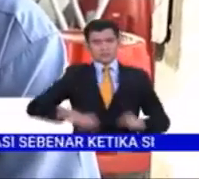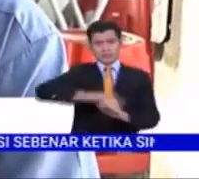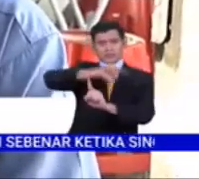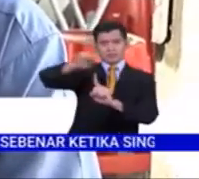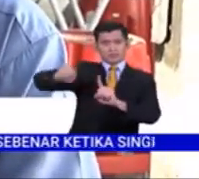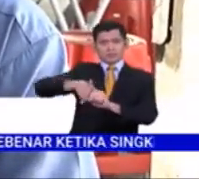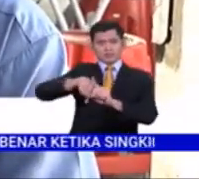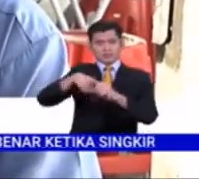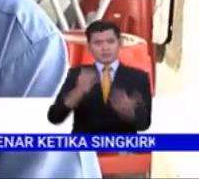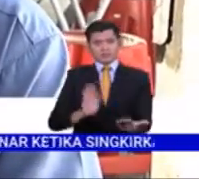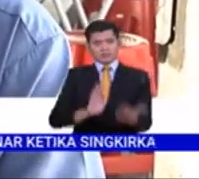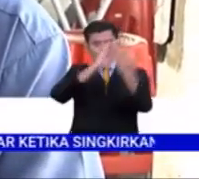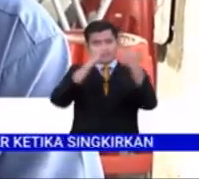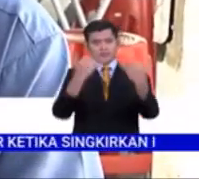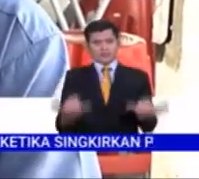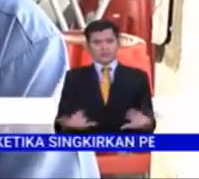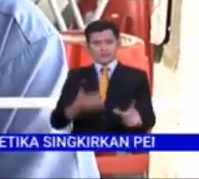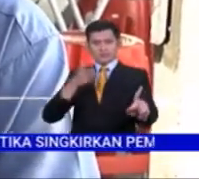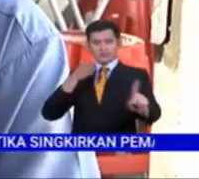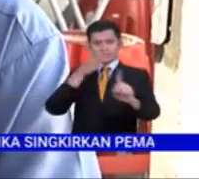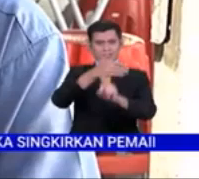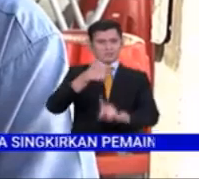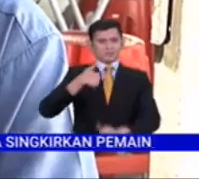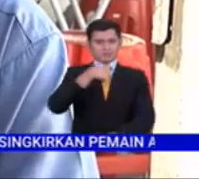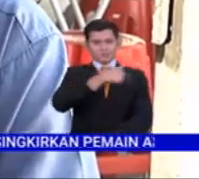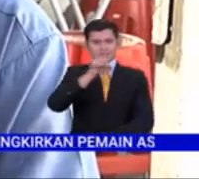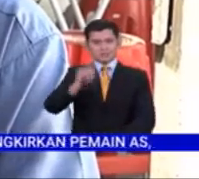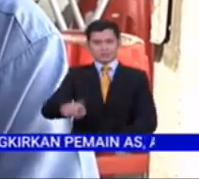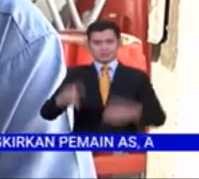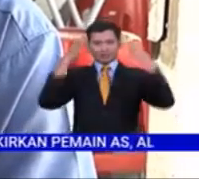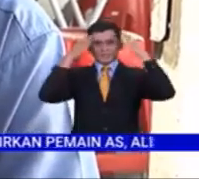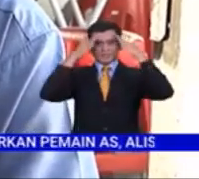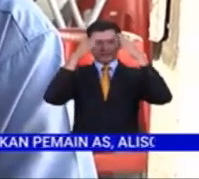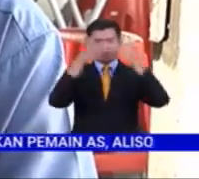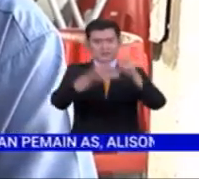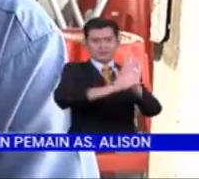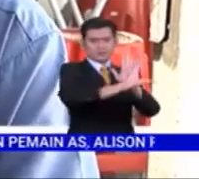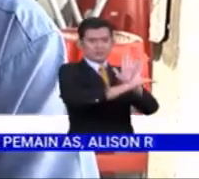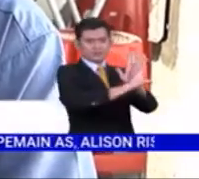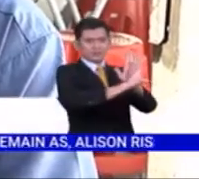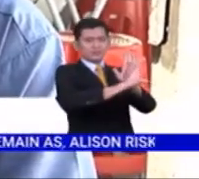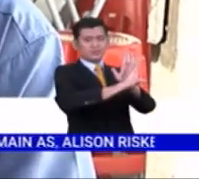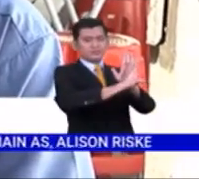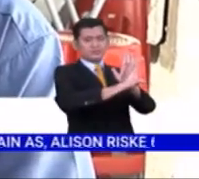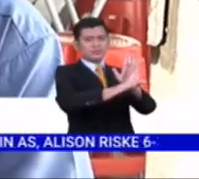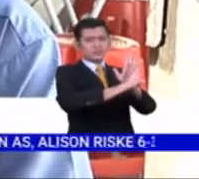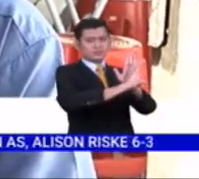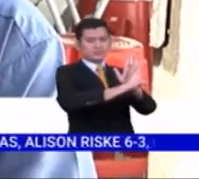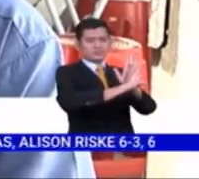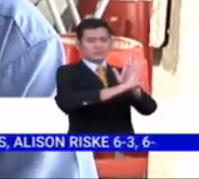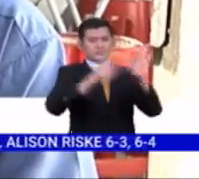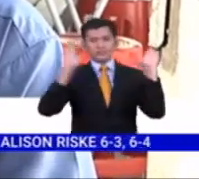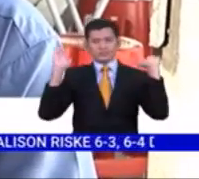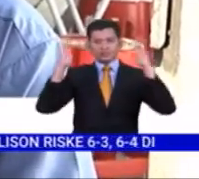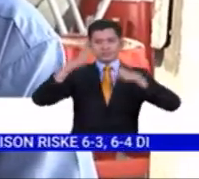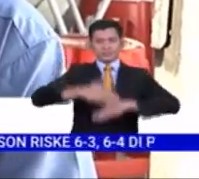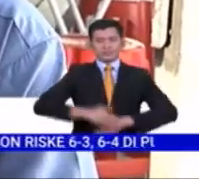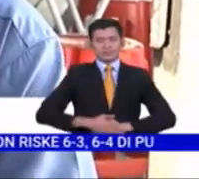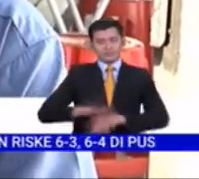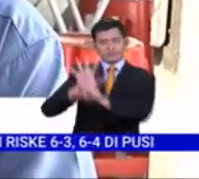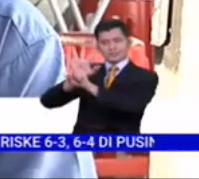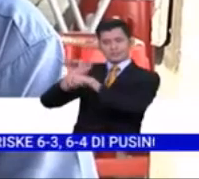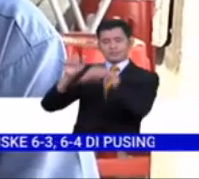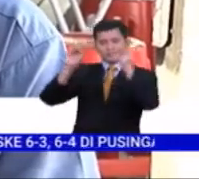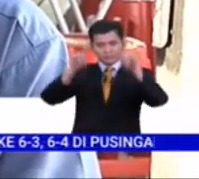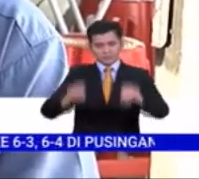ataupun tumpuan kita perlu lebih peka tau. Sebagai contoh nanti, solat berjemaah sudah pun dibenarkan